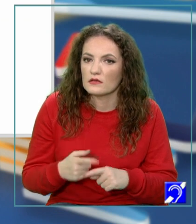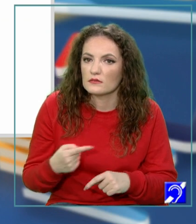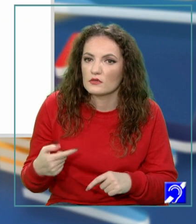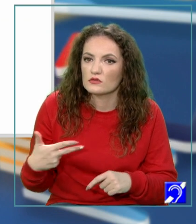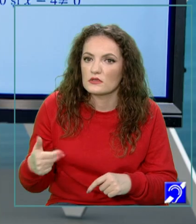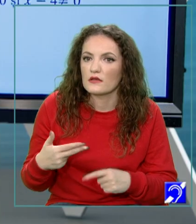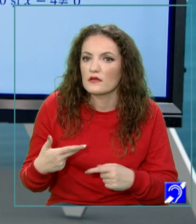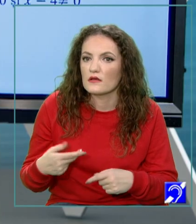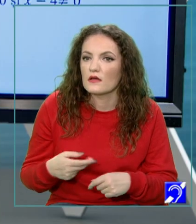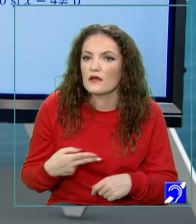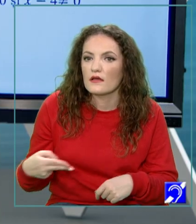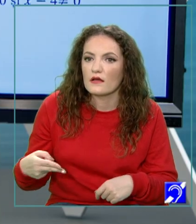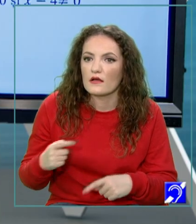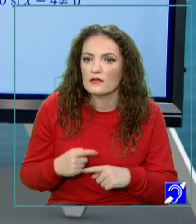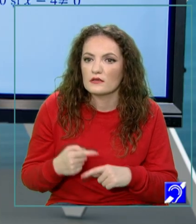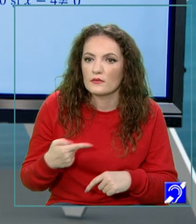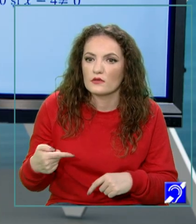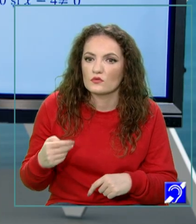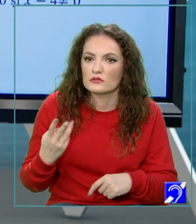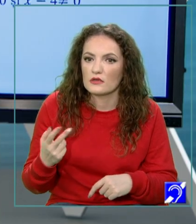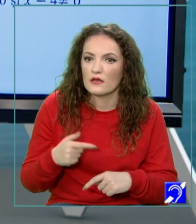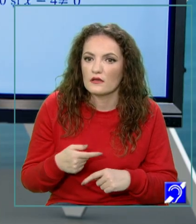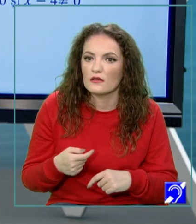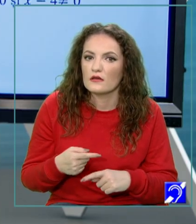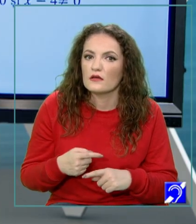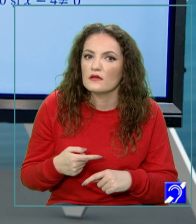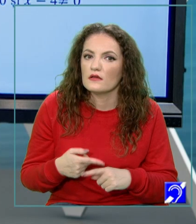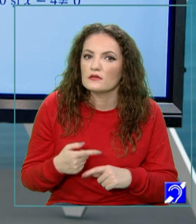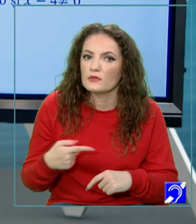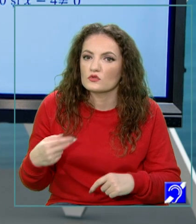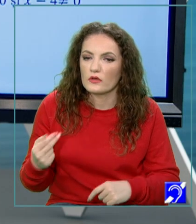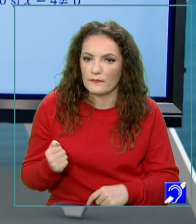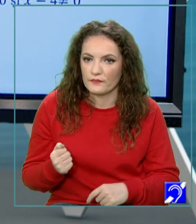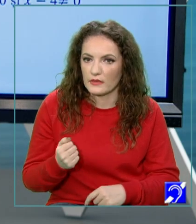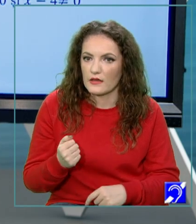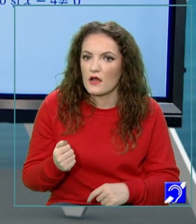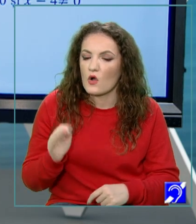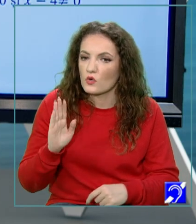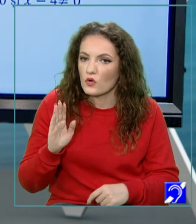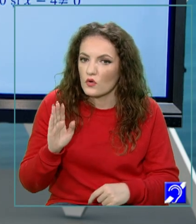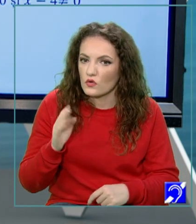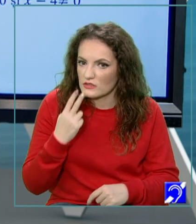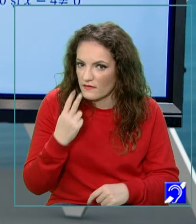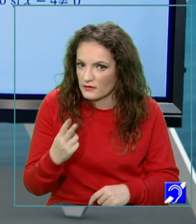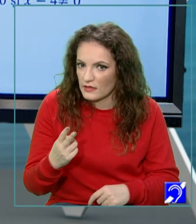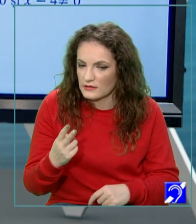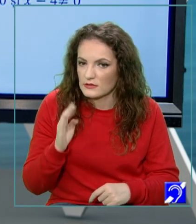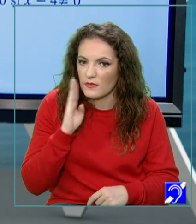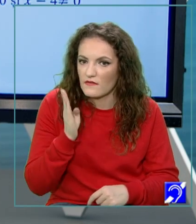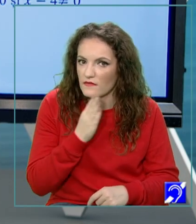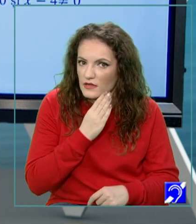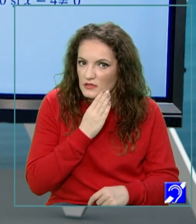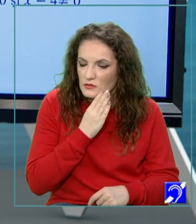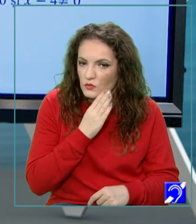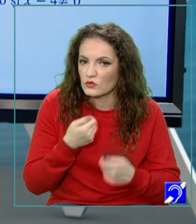pe lângă x plus 2. Stimați elevi, pe pagina de Facebook a emisiunii veți găsi exercițiile care au mai rămas, pe care le veți